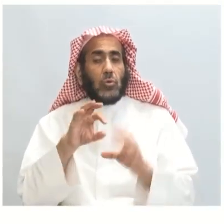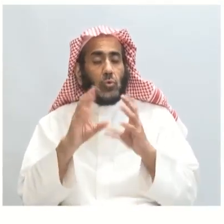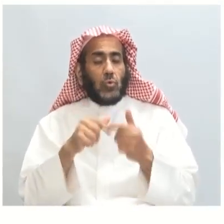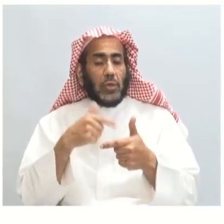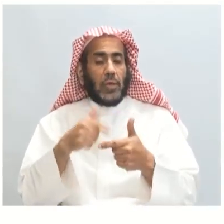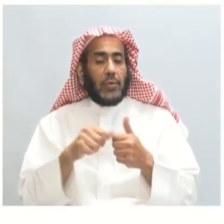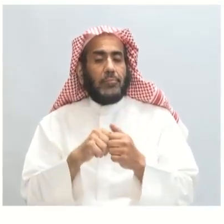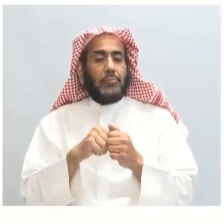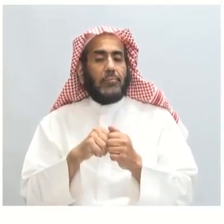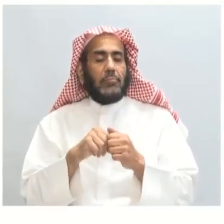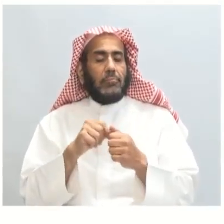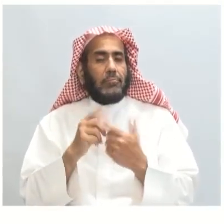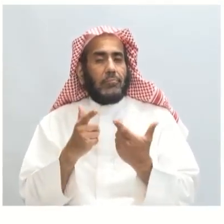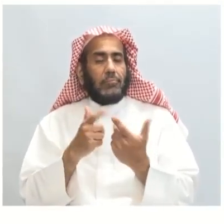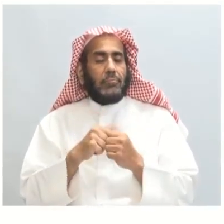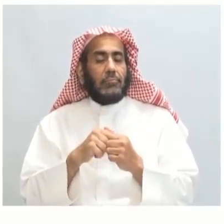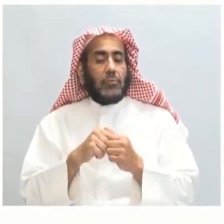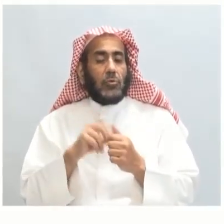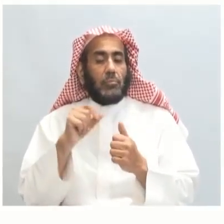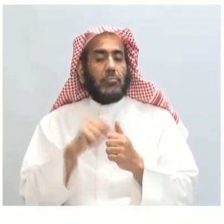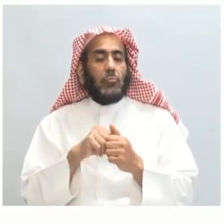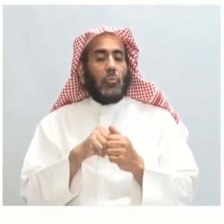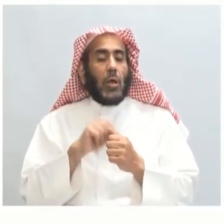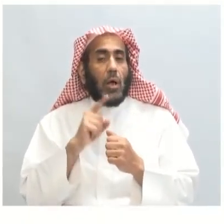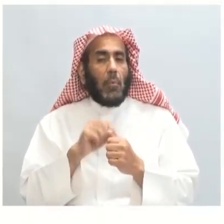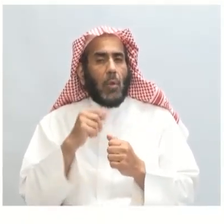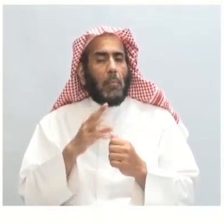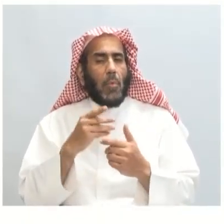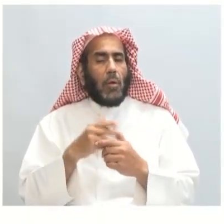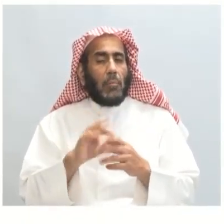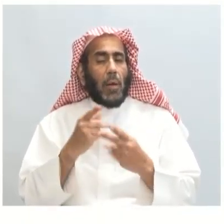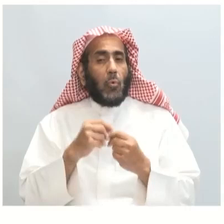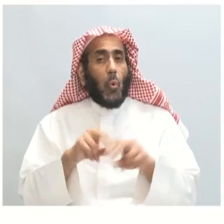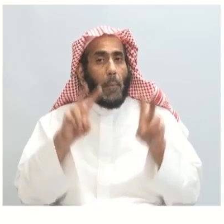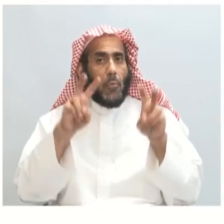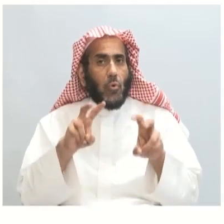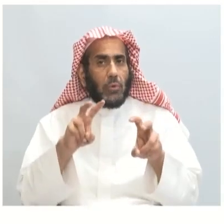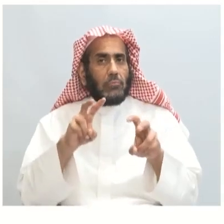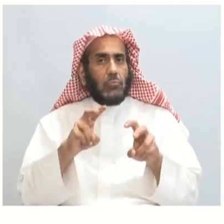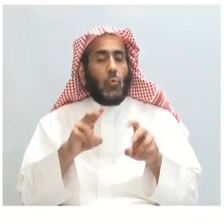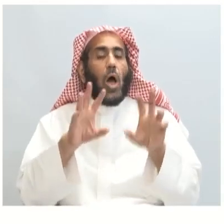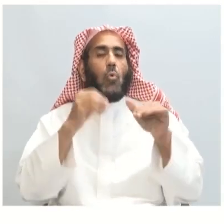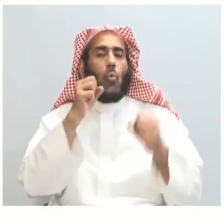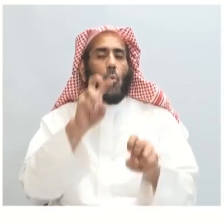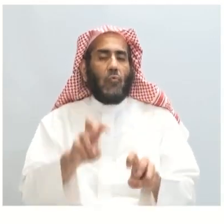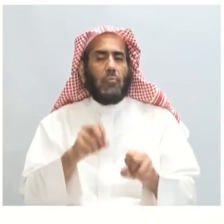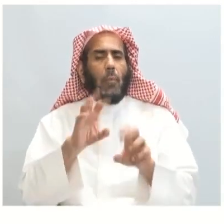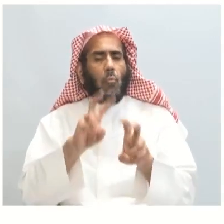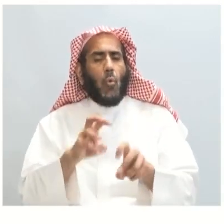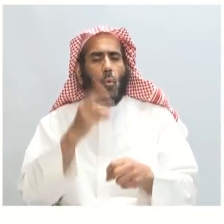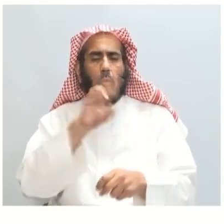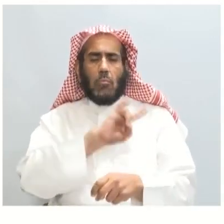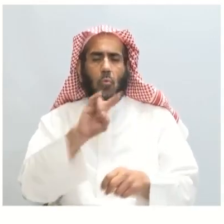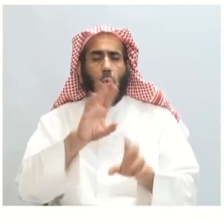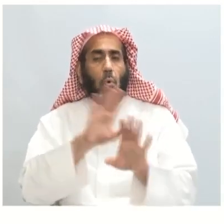الصوره التي تليها احسنتم نقول انه ماذا بمعنى ممنوع الوقوف الصوره